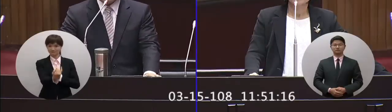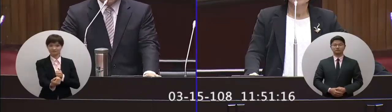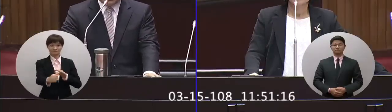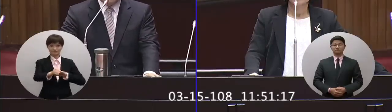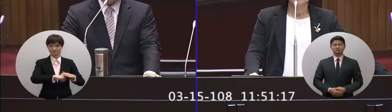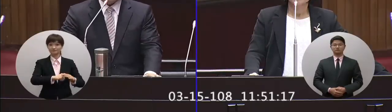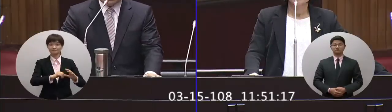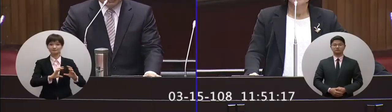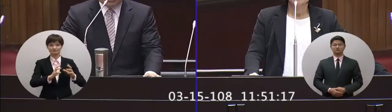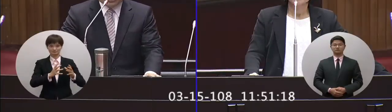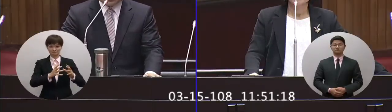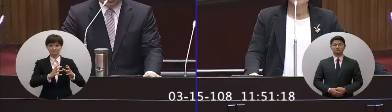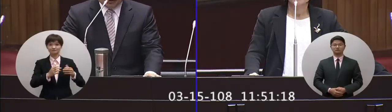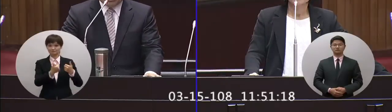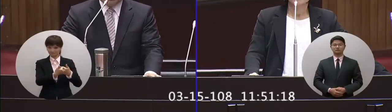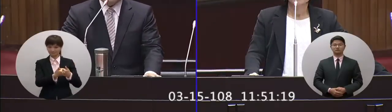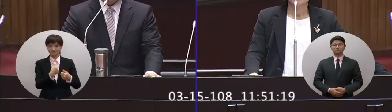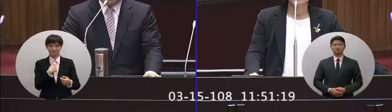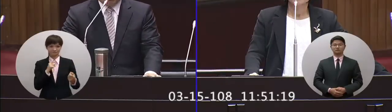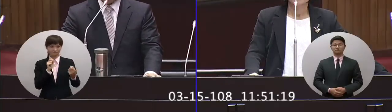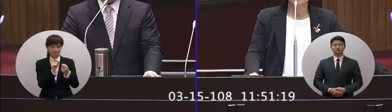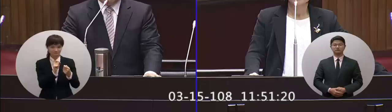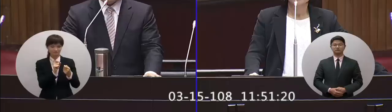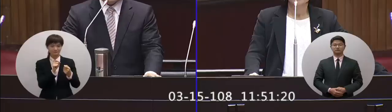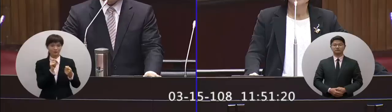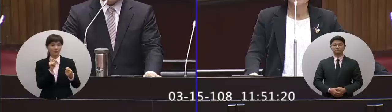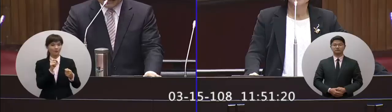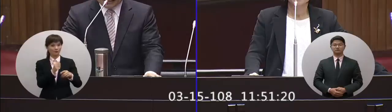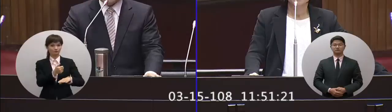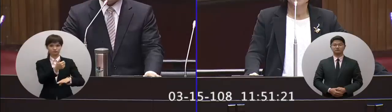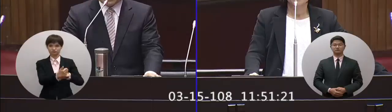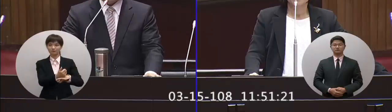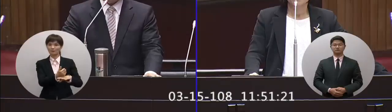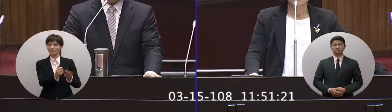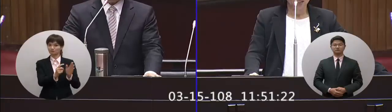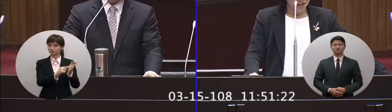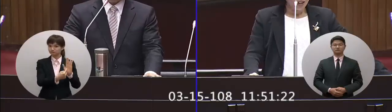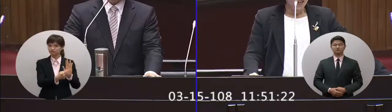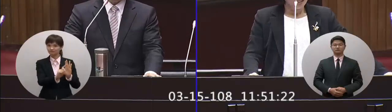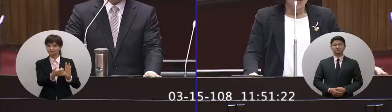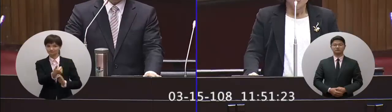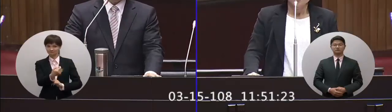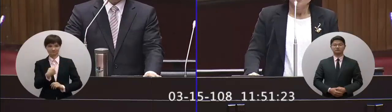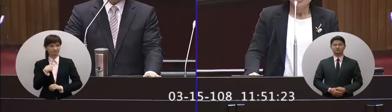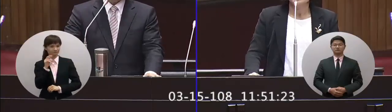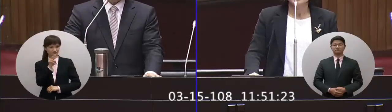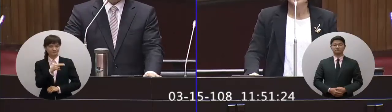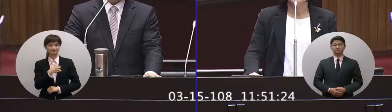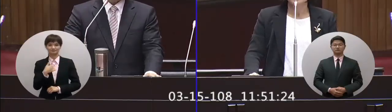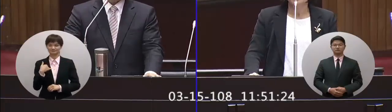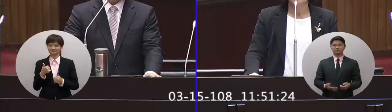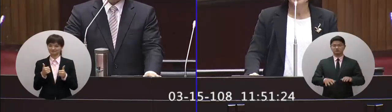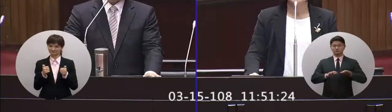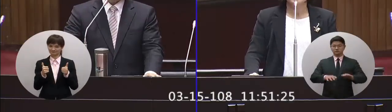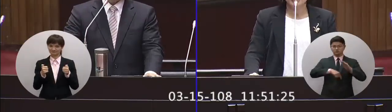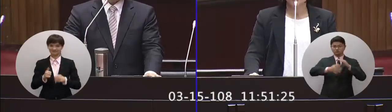最近的距离看到自己的女儿在国会表现，谢天谢地。 但是今天